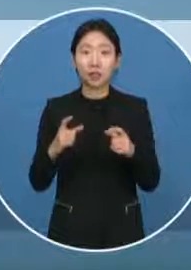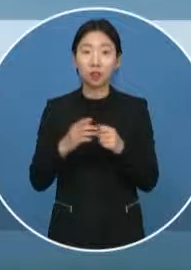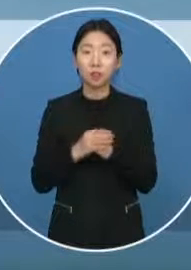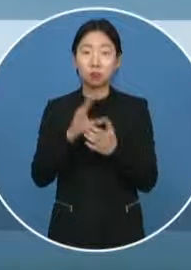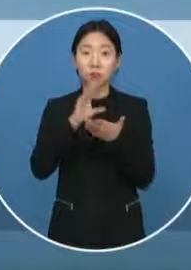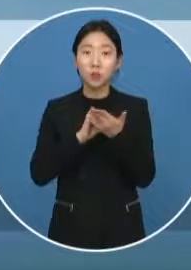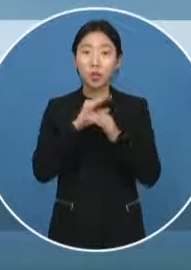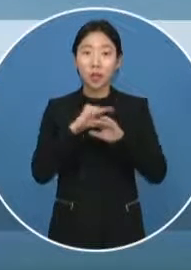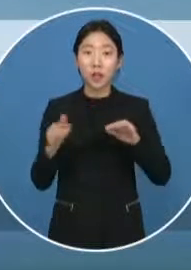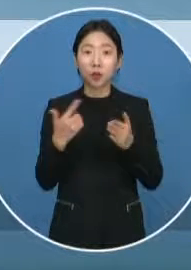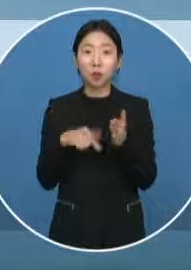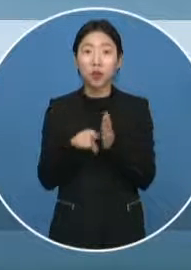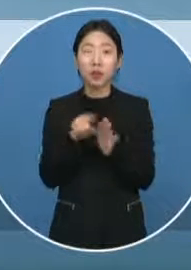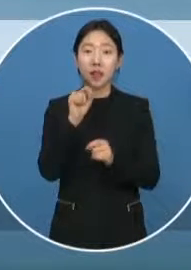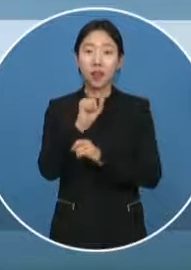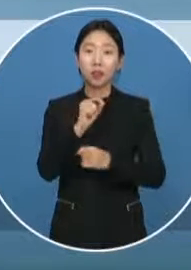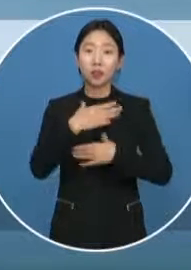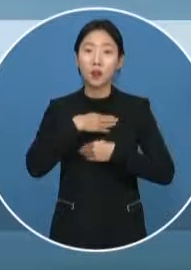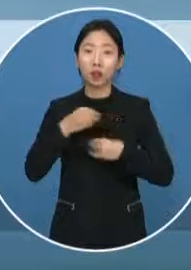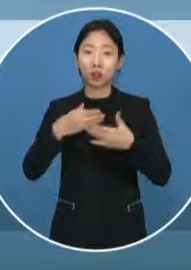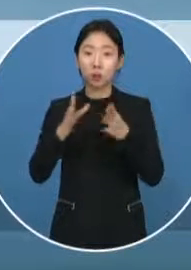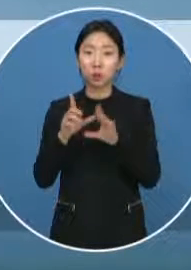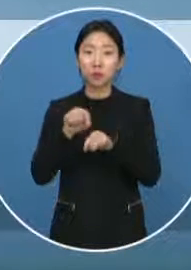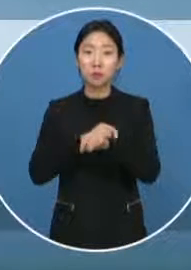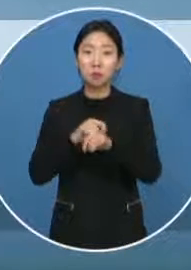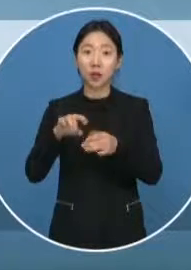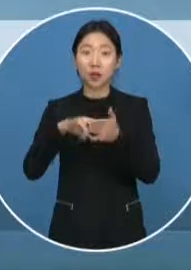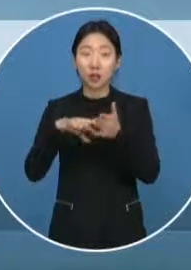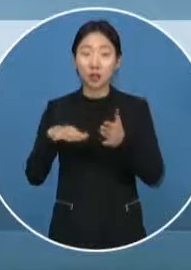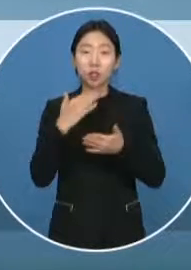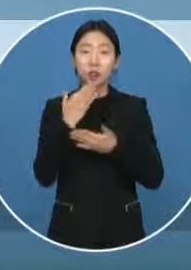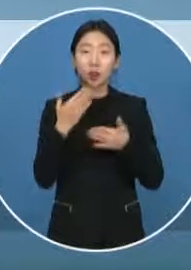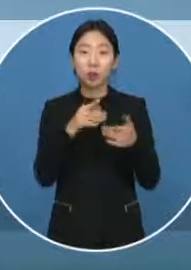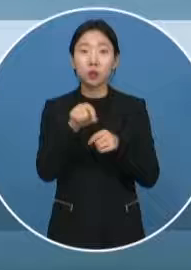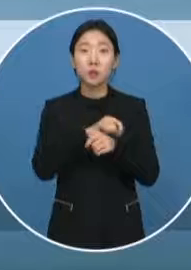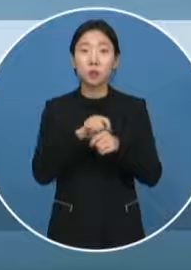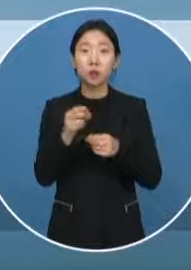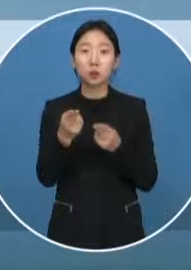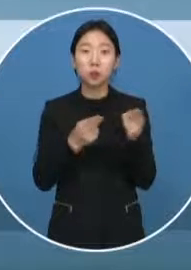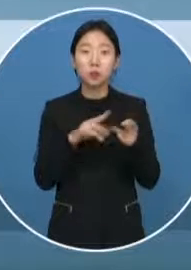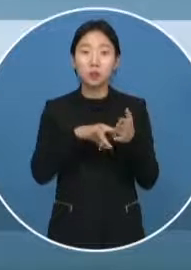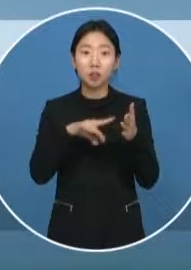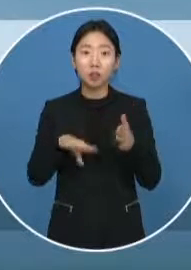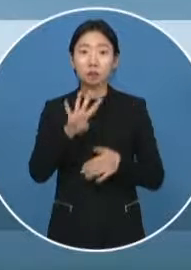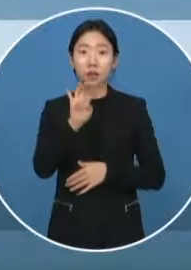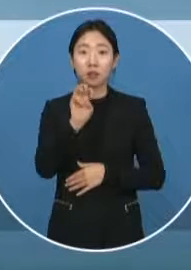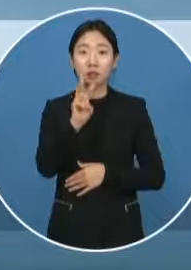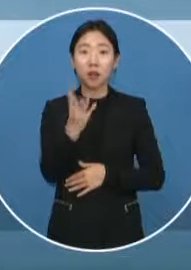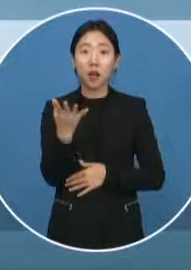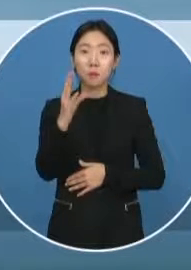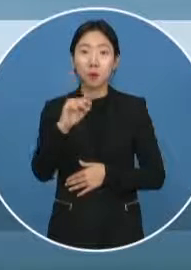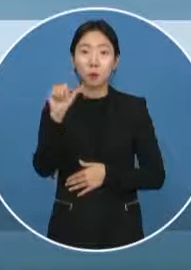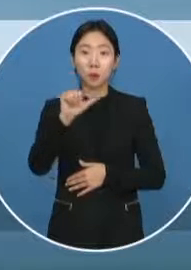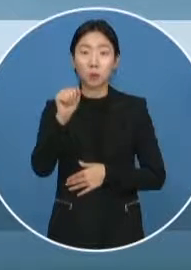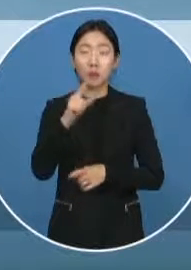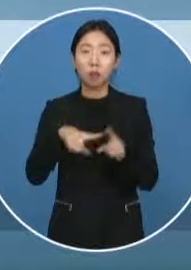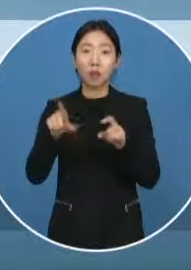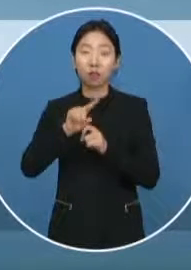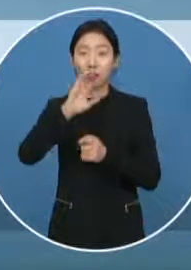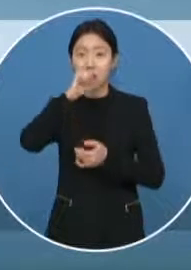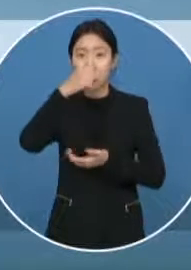안양시가 지역 현안 해결을 위한 행정안전부 특별교부세 와 경기도 특별 조정 교부금 총 43억